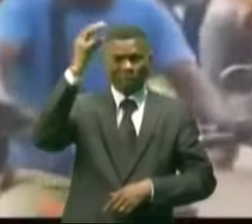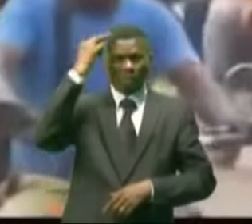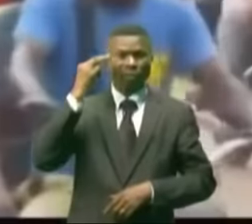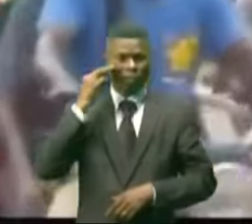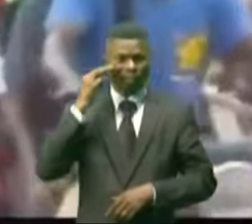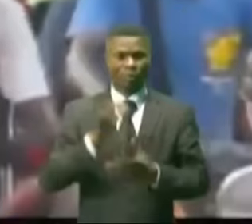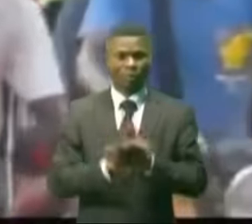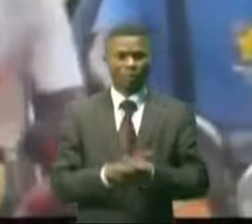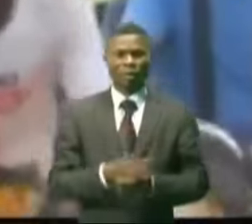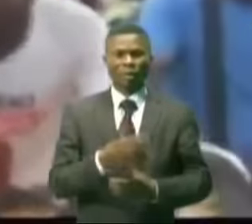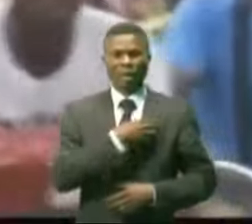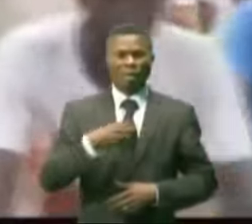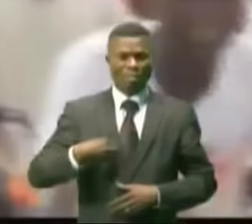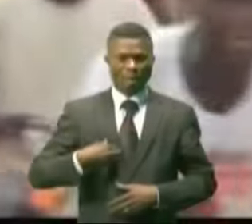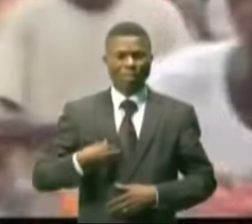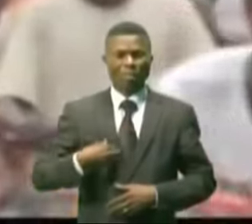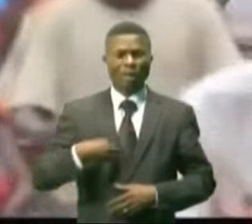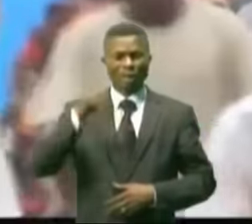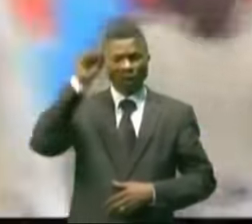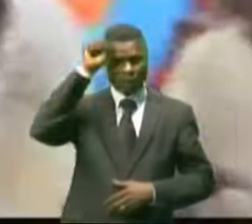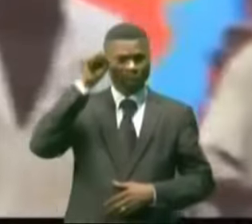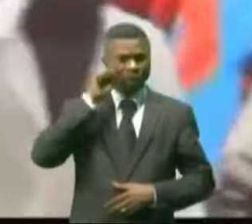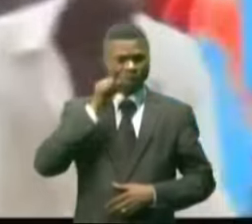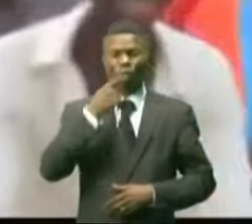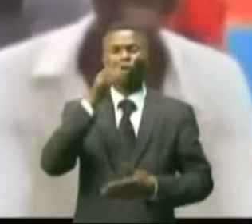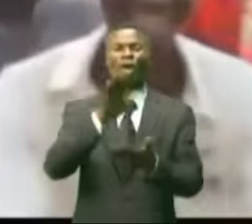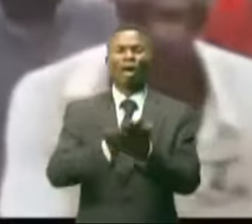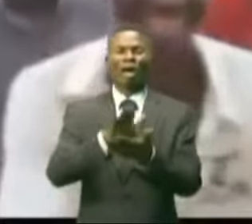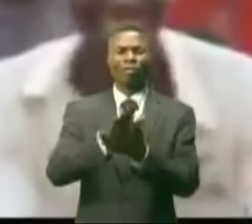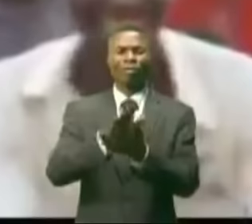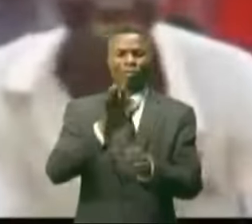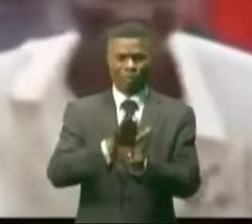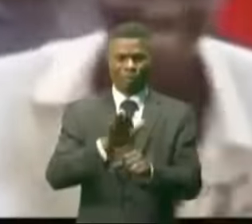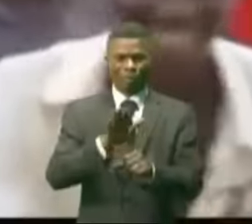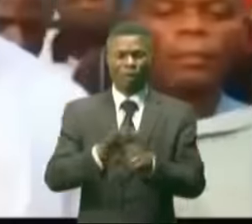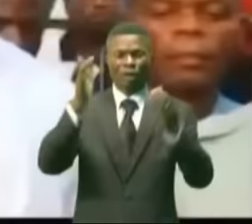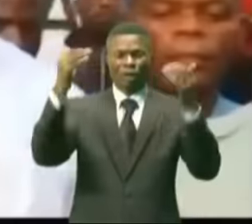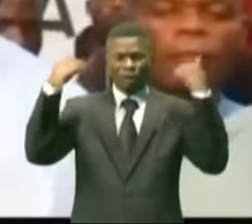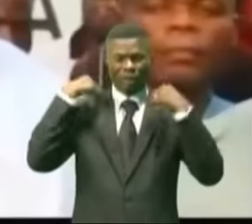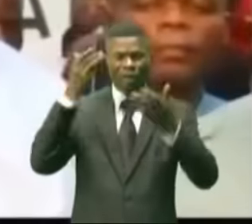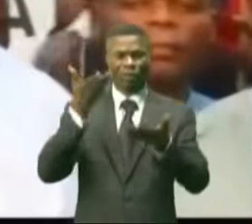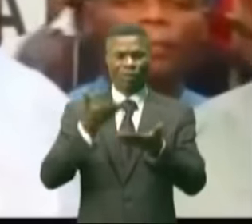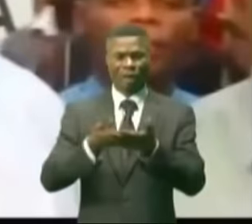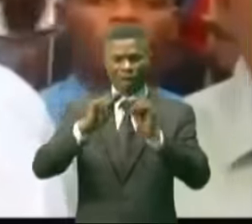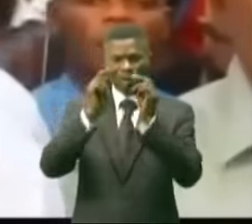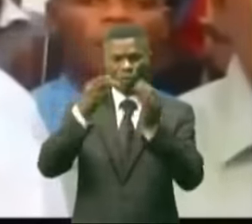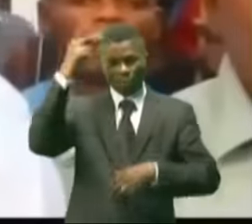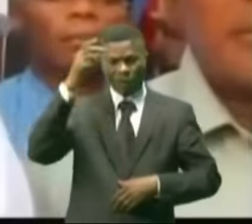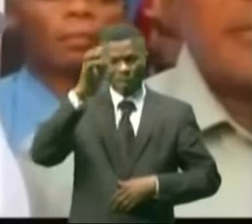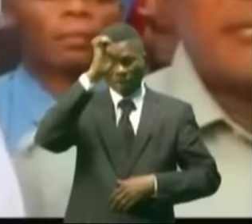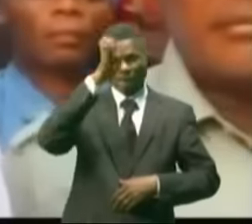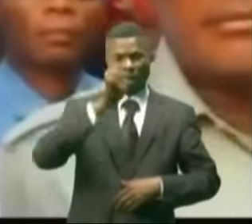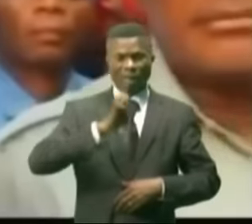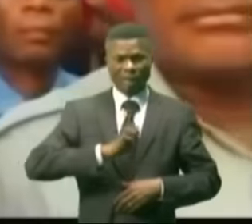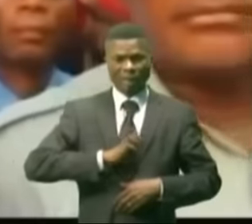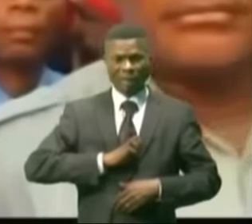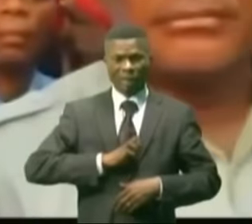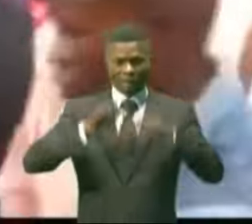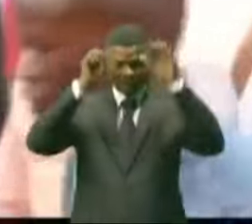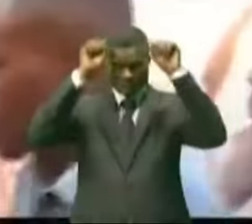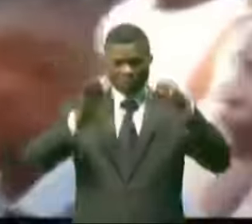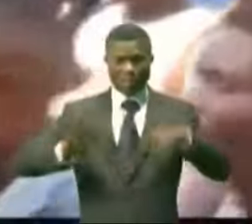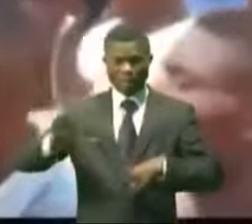CDR n'a pas occulté les félicitations à leur autorité morale. Son Excellence, Monsieur le Président de la République de